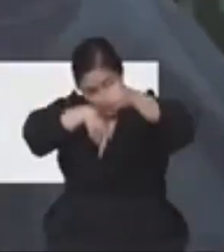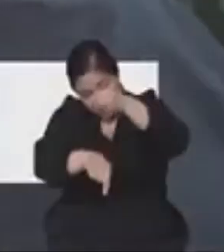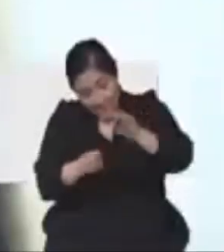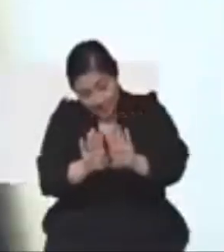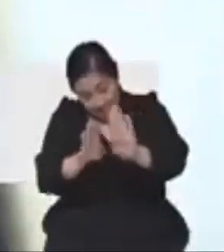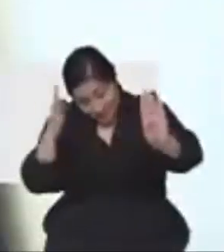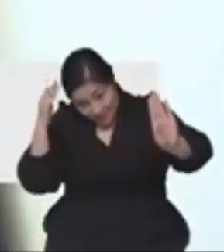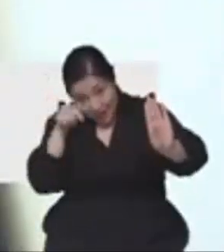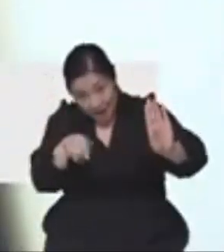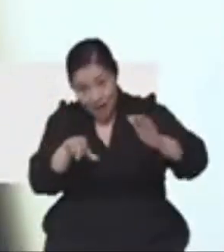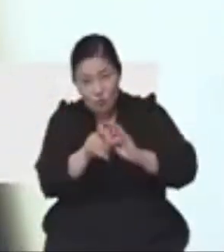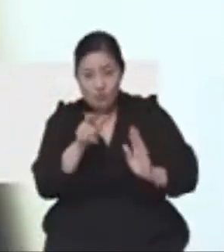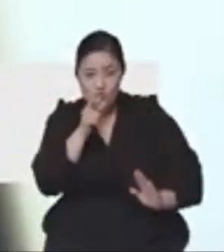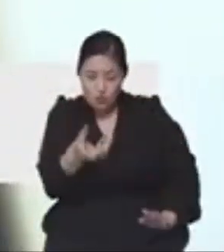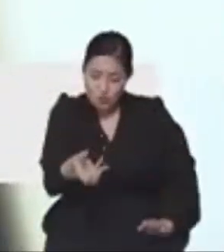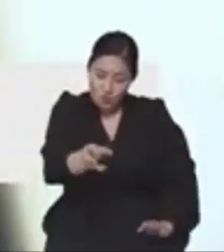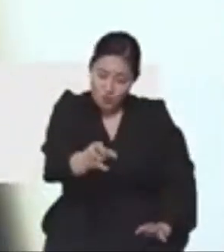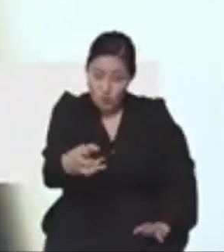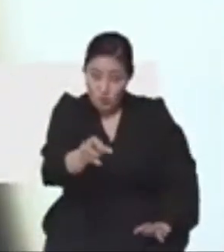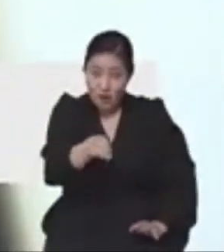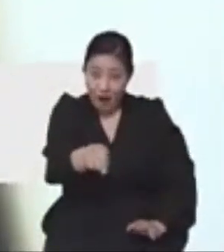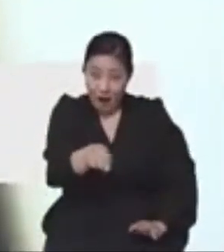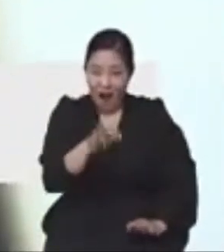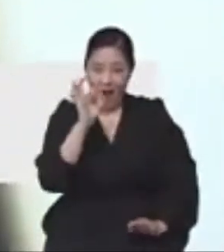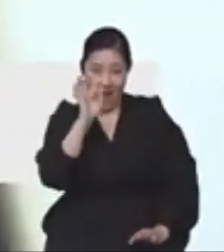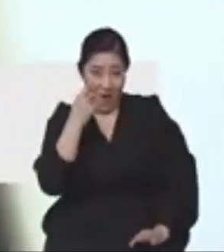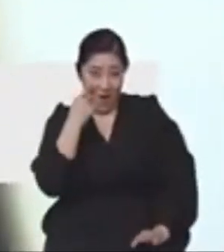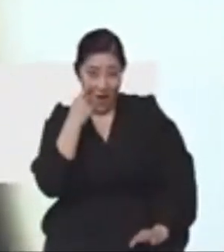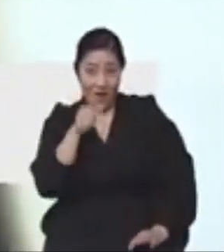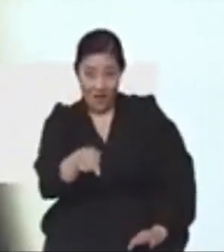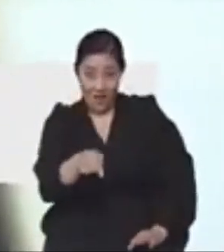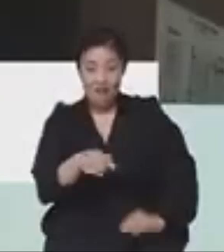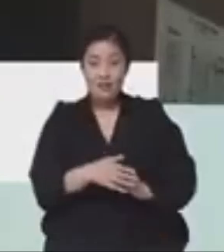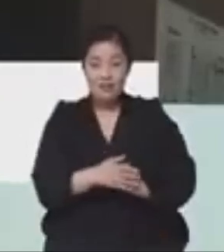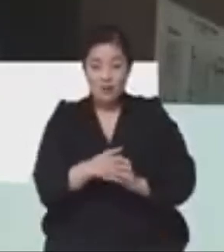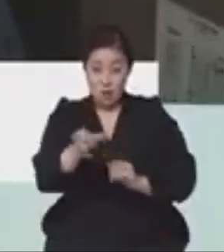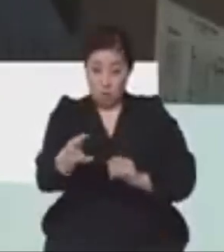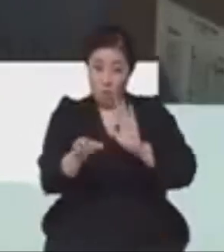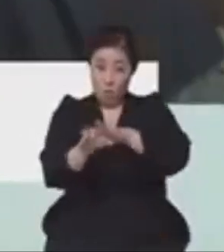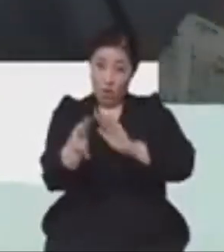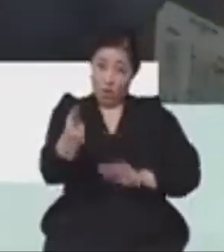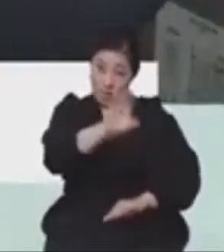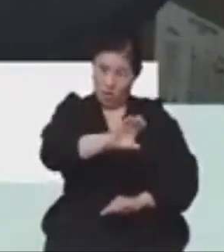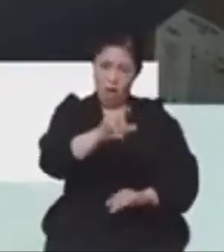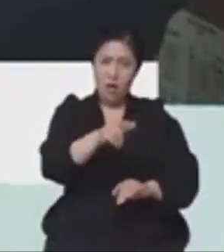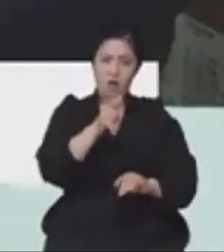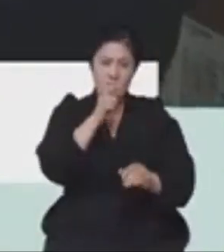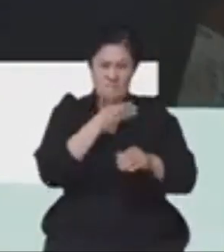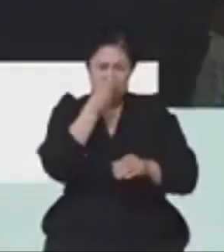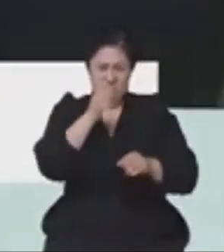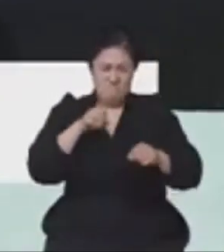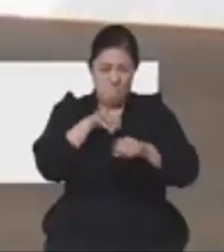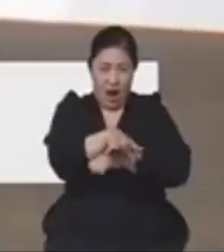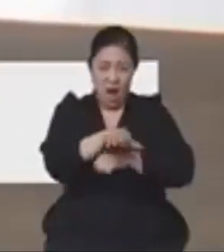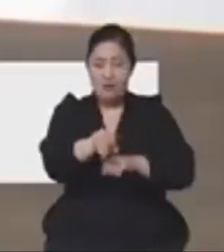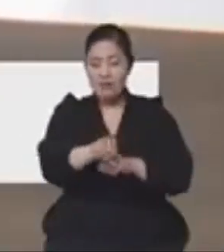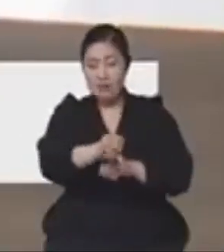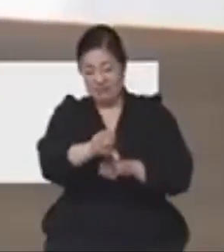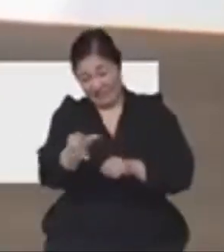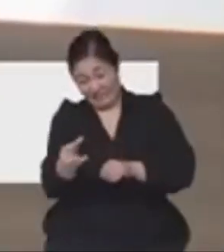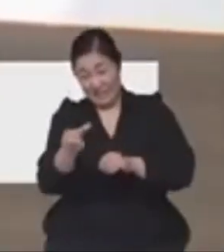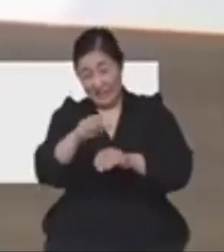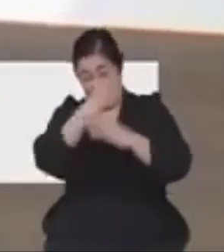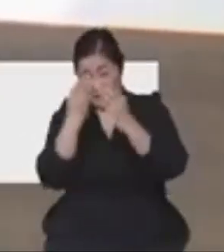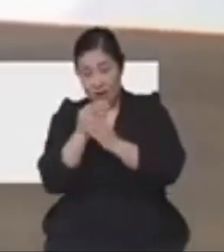수납장을 열면 수압을 조절할 수 있는 수도 밸브가 보입니다. 왼쪽으로 돌리면 수압이 높아지고 오른쪽으로